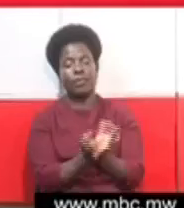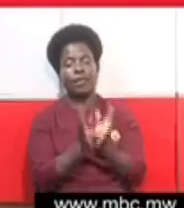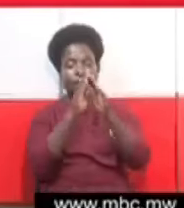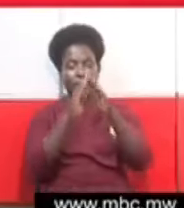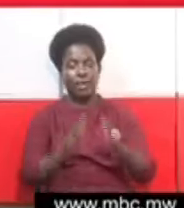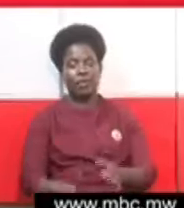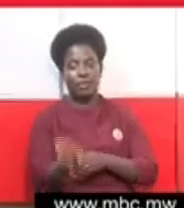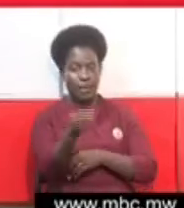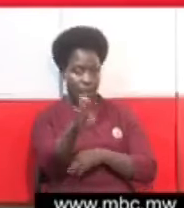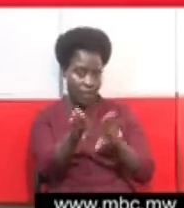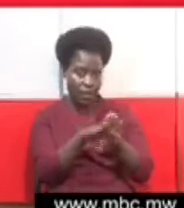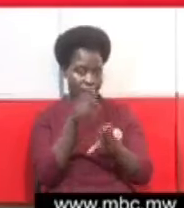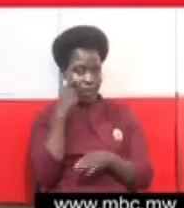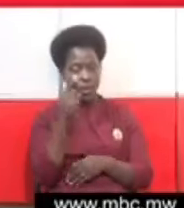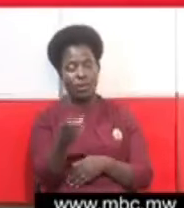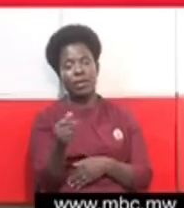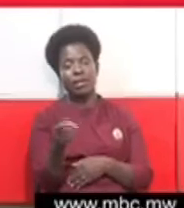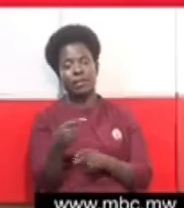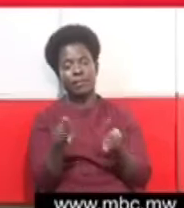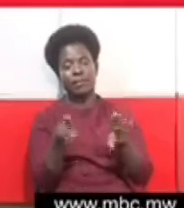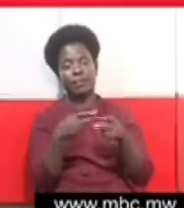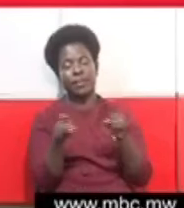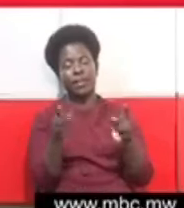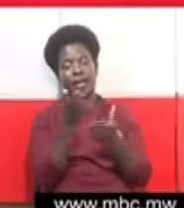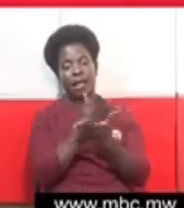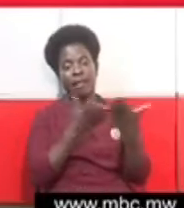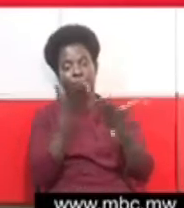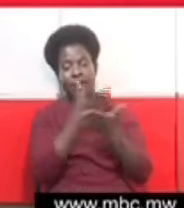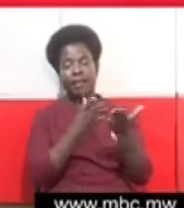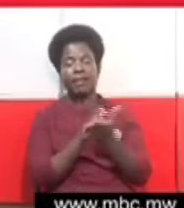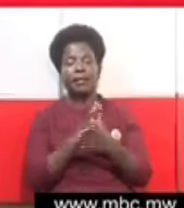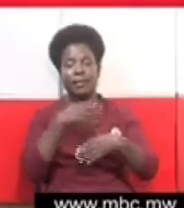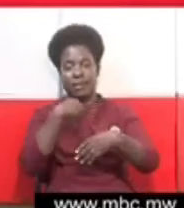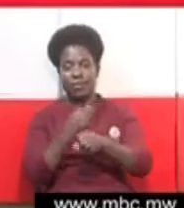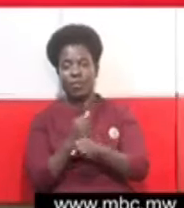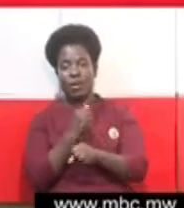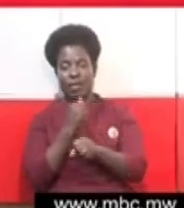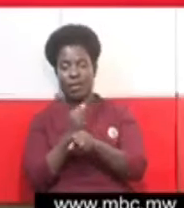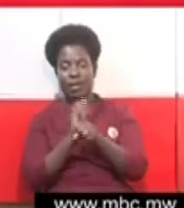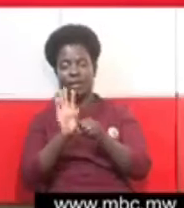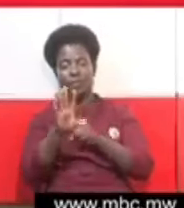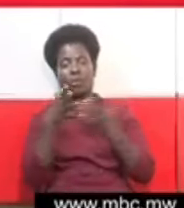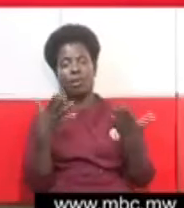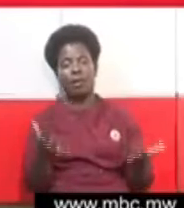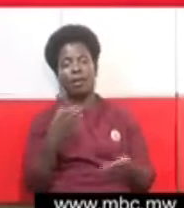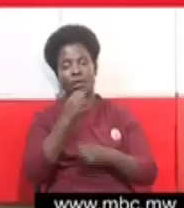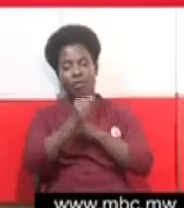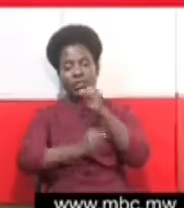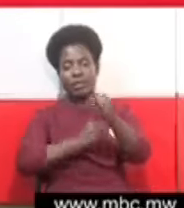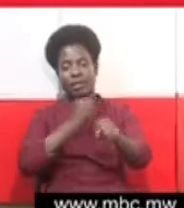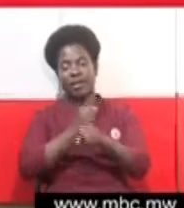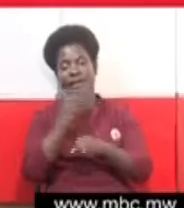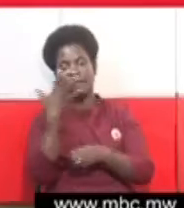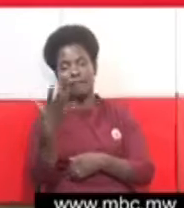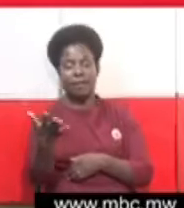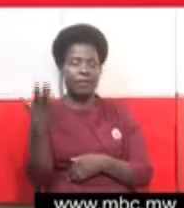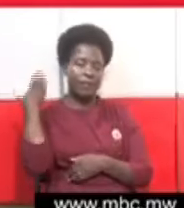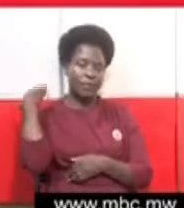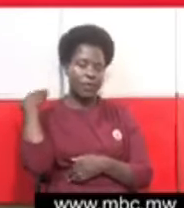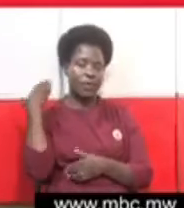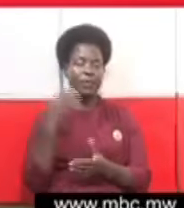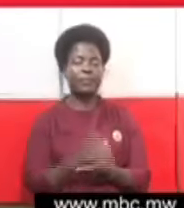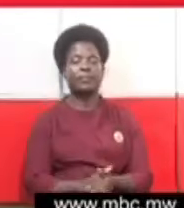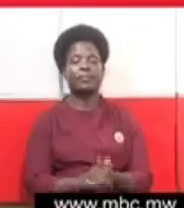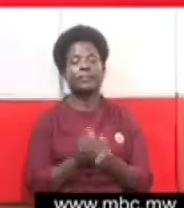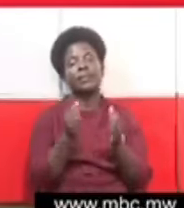malamulo yoona za chuma kuti akambirane momwe bungweli lagwirira ntchito mu zaka zisanu zapitazi zambiri mu lipoti